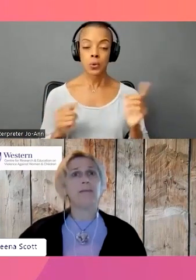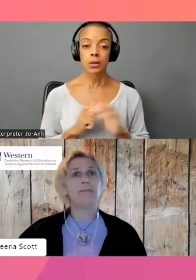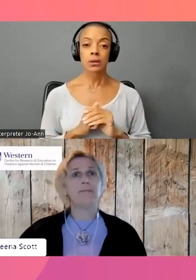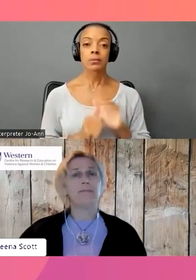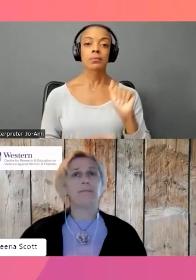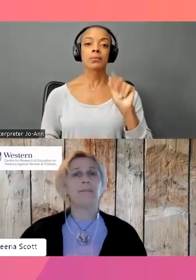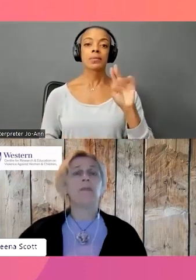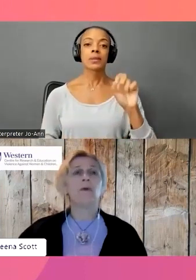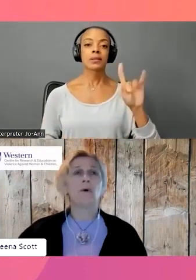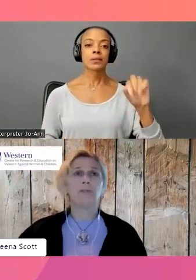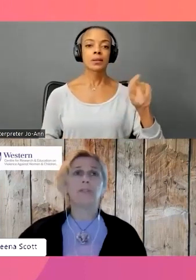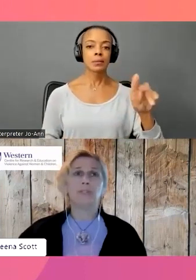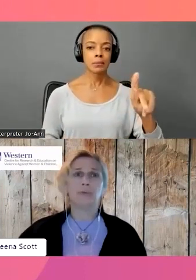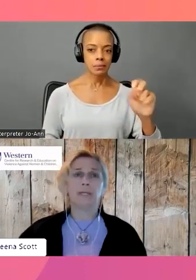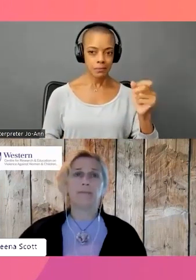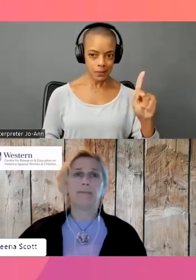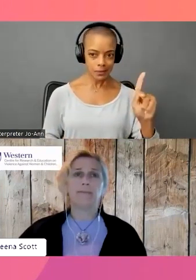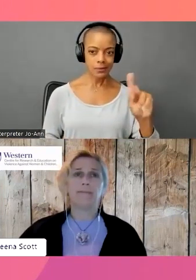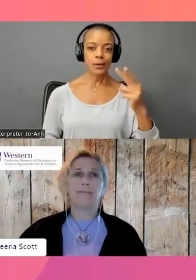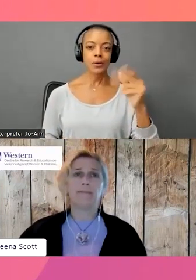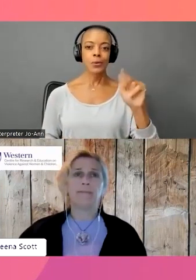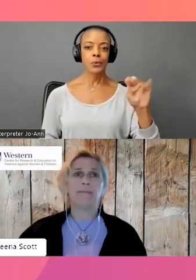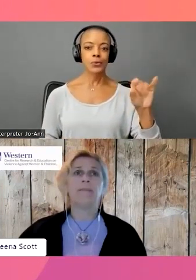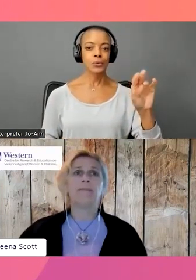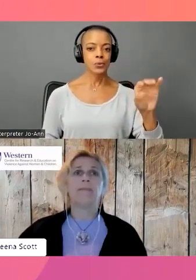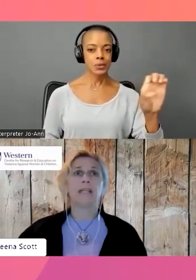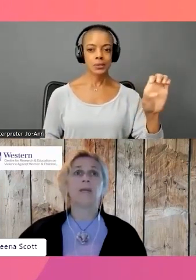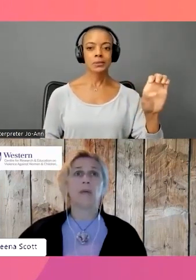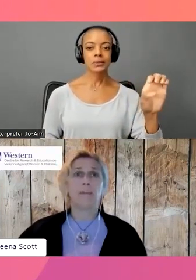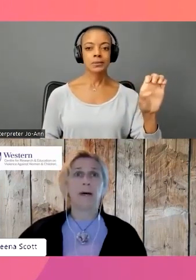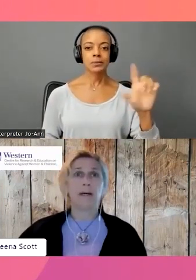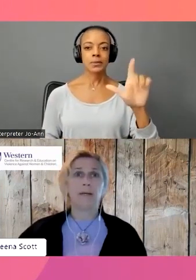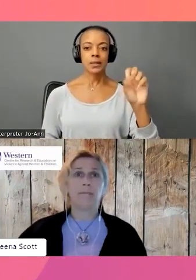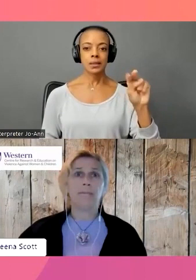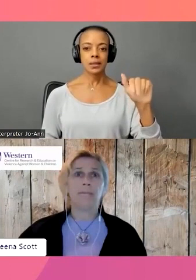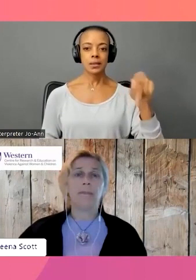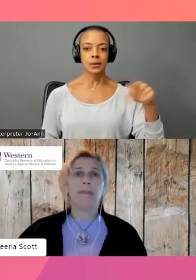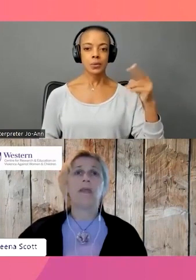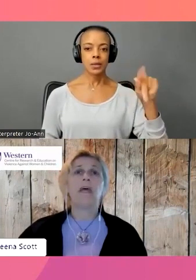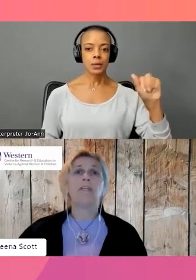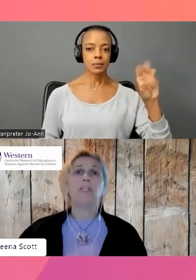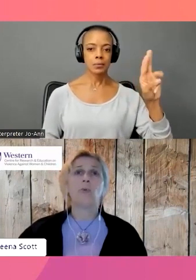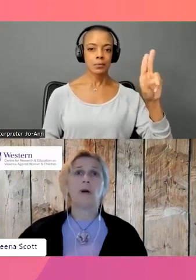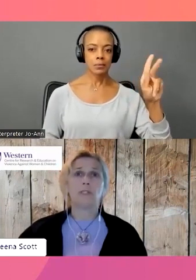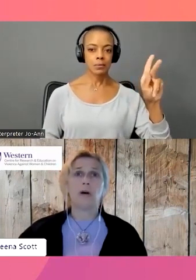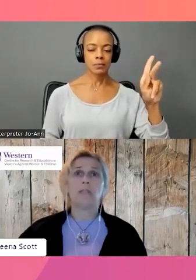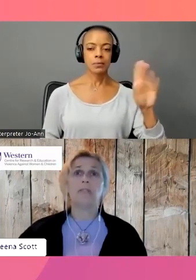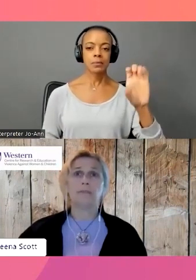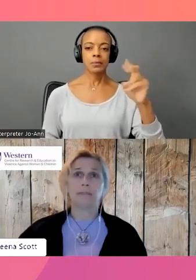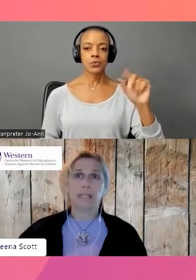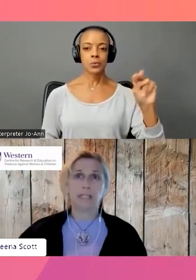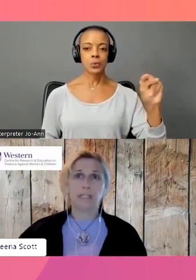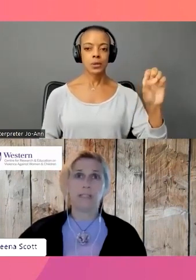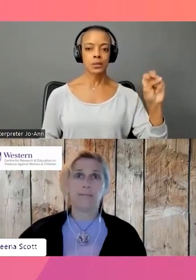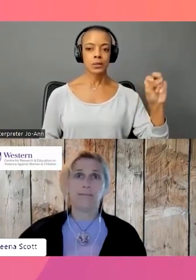terres traditionnelles des nations Anishinaabe, Haudenosaunee, Lenawepok